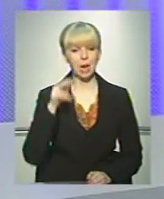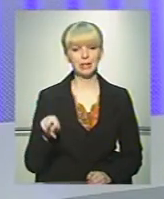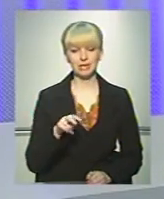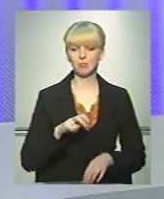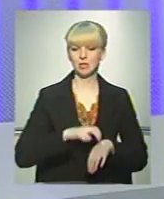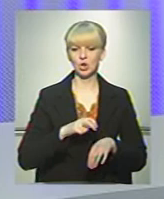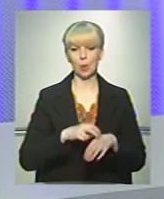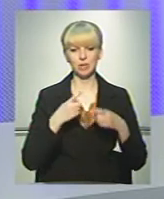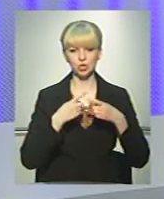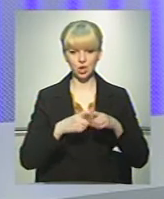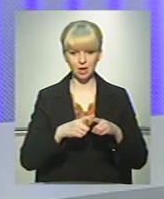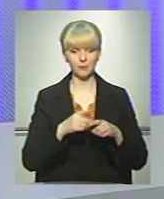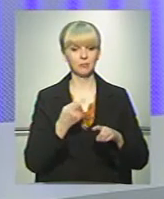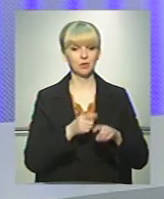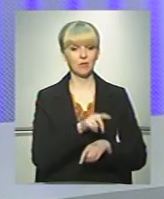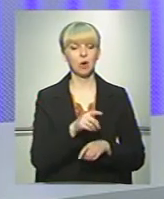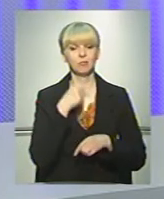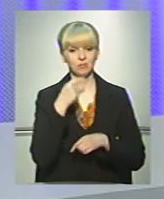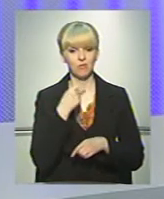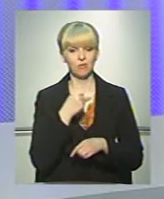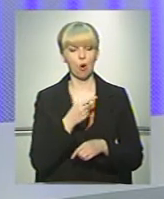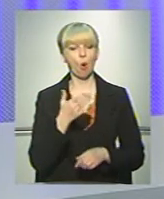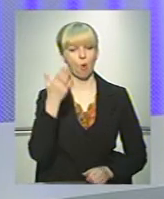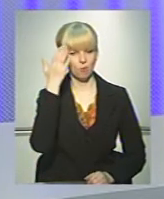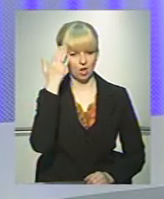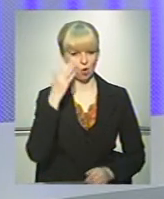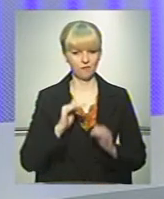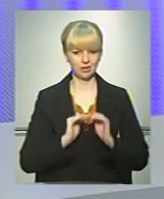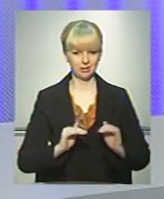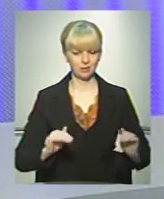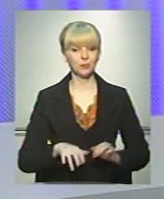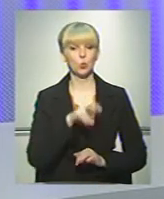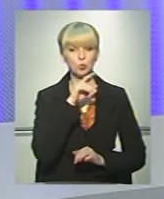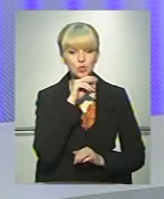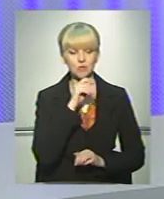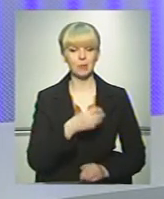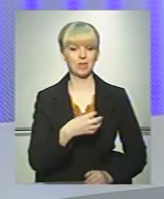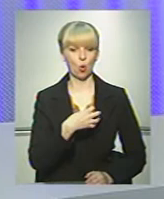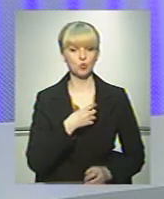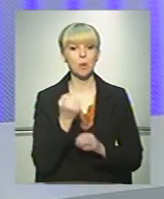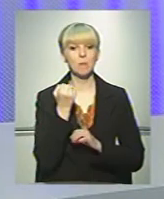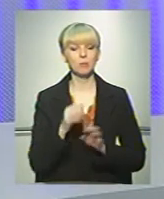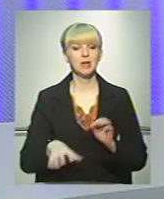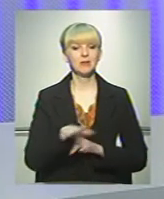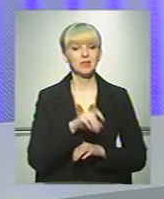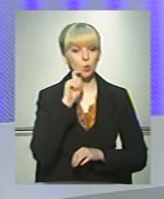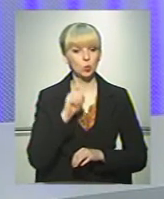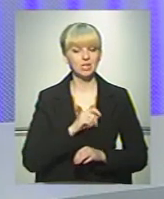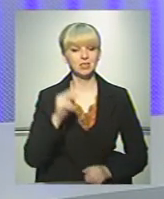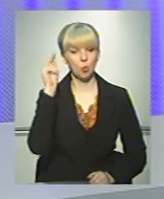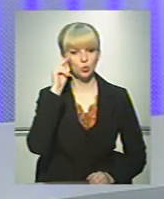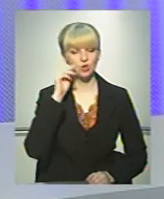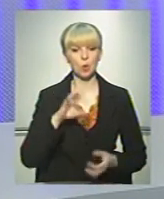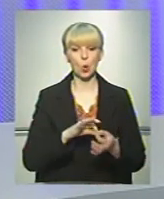лікарі, інженери. Про таких, як вони говорять – обдаровані діти. У Чернівцях нагороджували переможців всеукраїнських